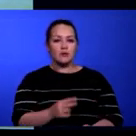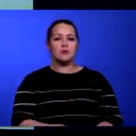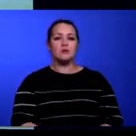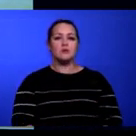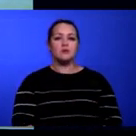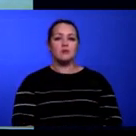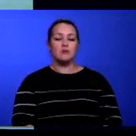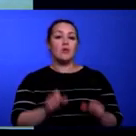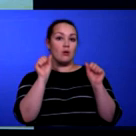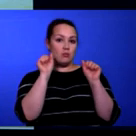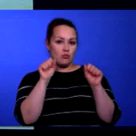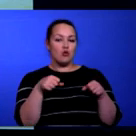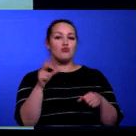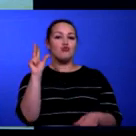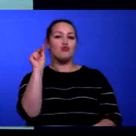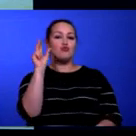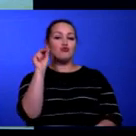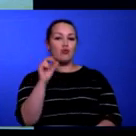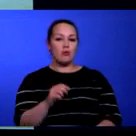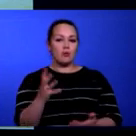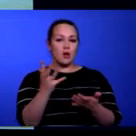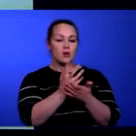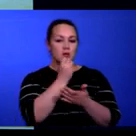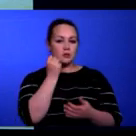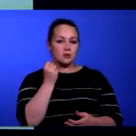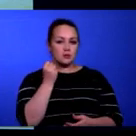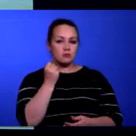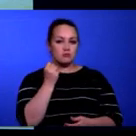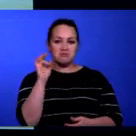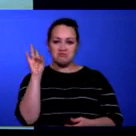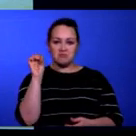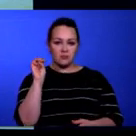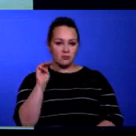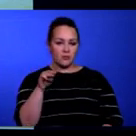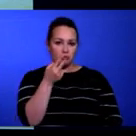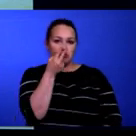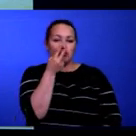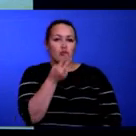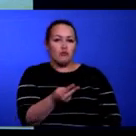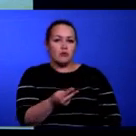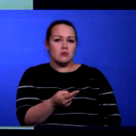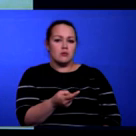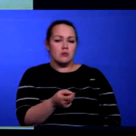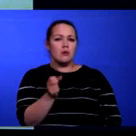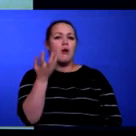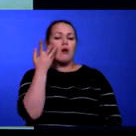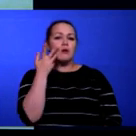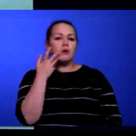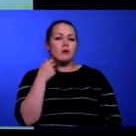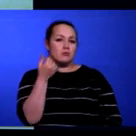можем ли определить число нет увидеть когда